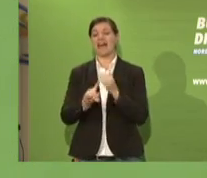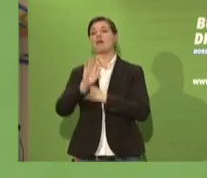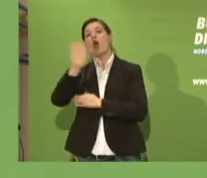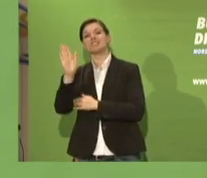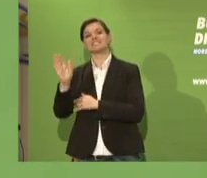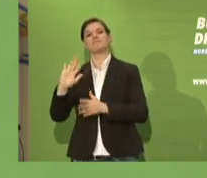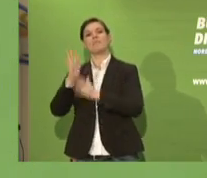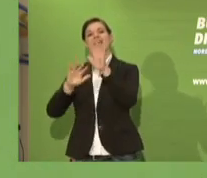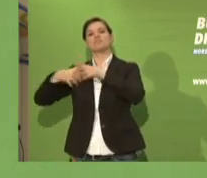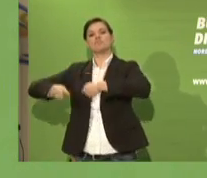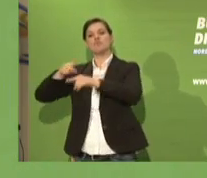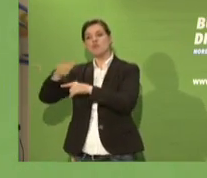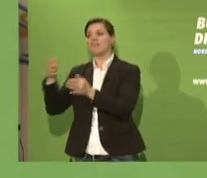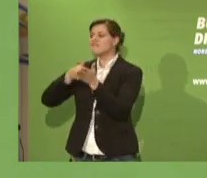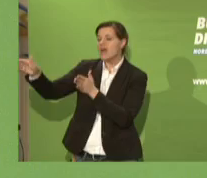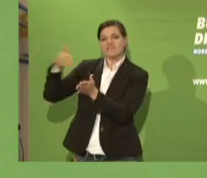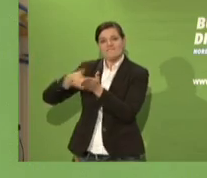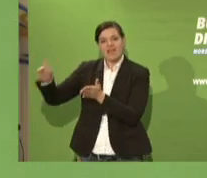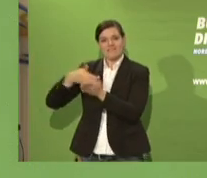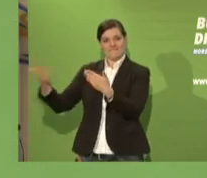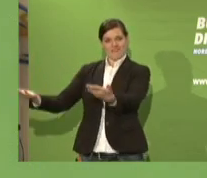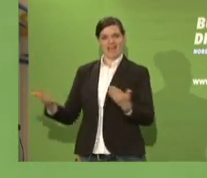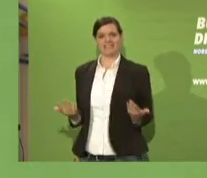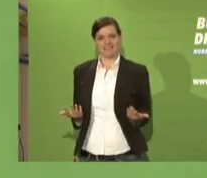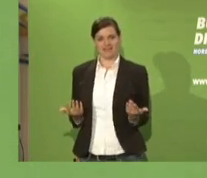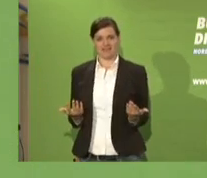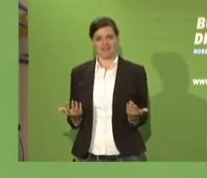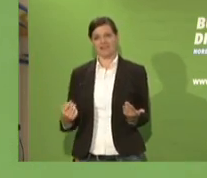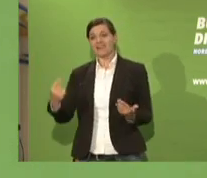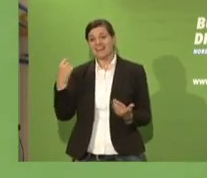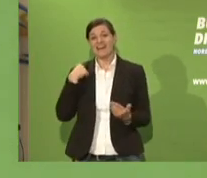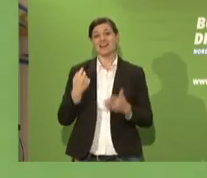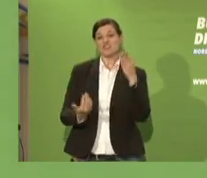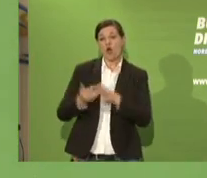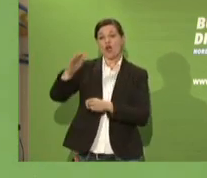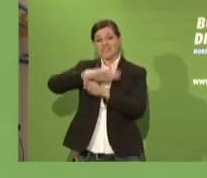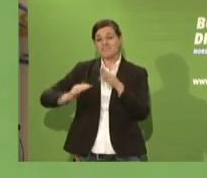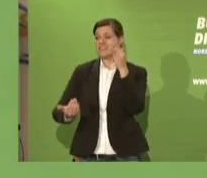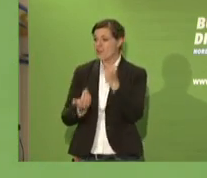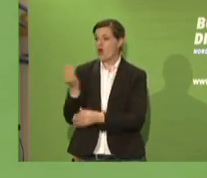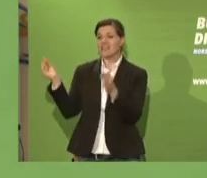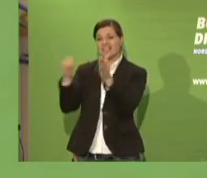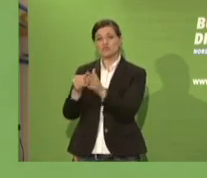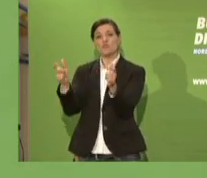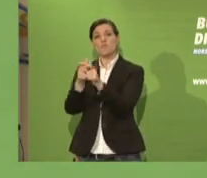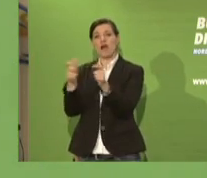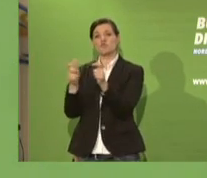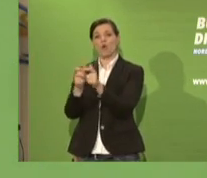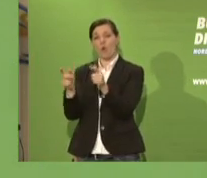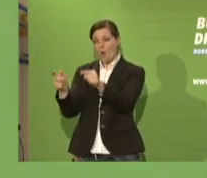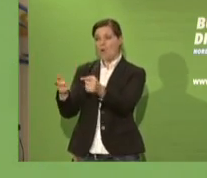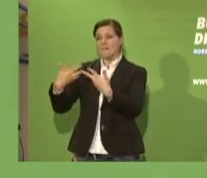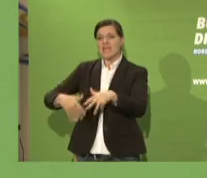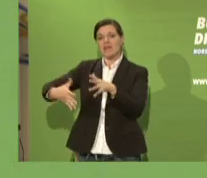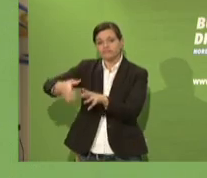Brandenburg, da geht der Wahnsinn weiter. Ja, da werden gerade neue Gebiete erschlossen. Und auch da sind Landtagswahlen und auch